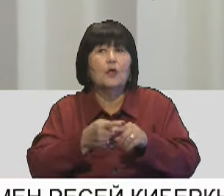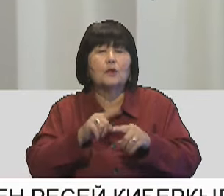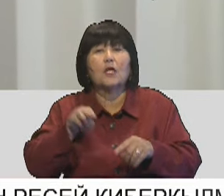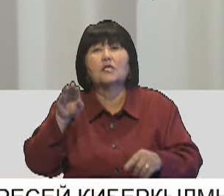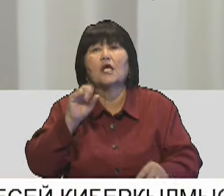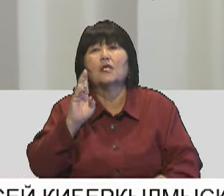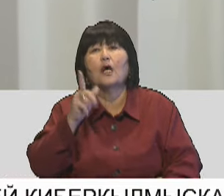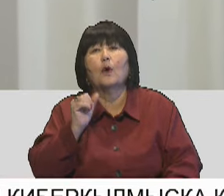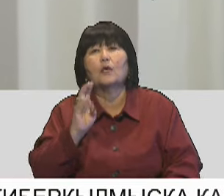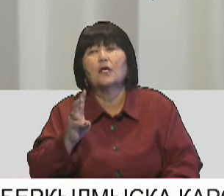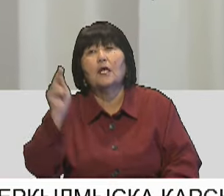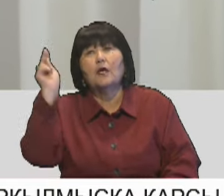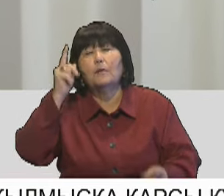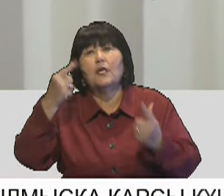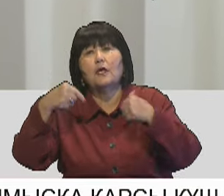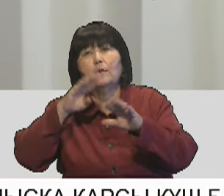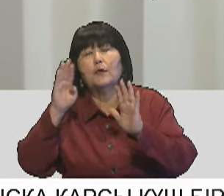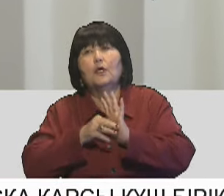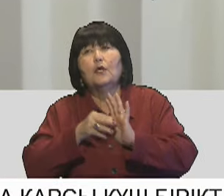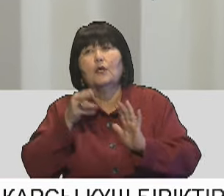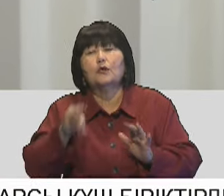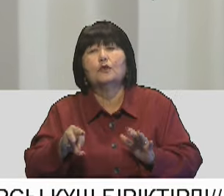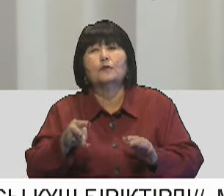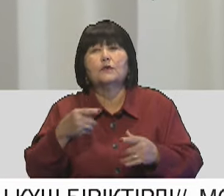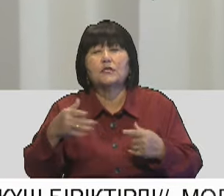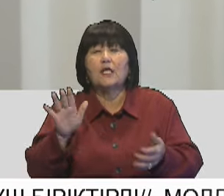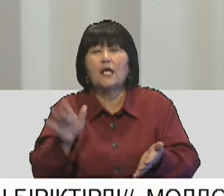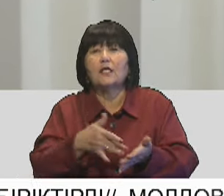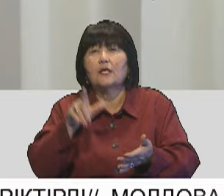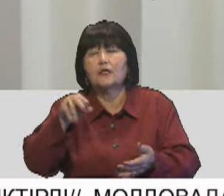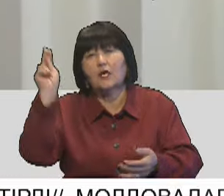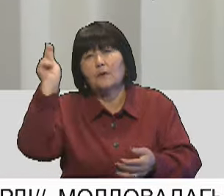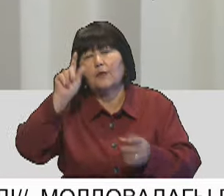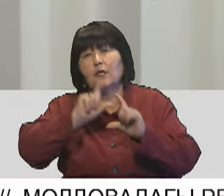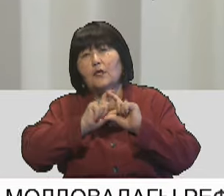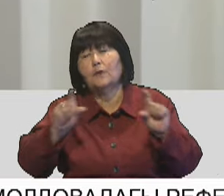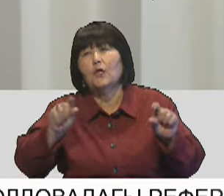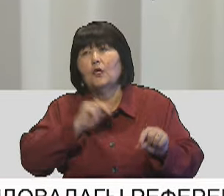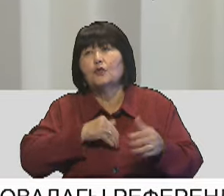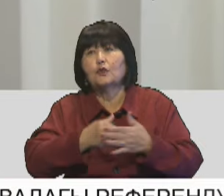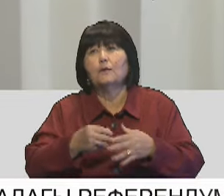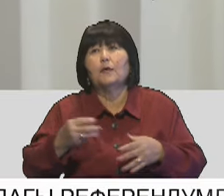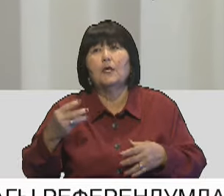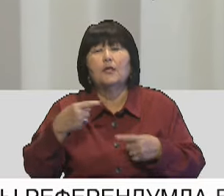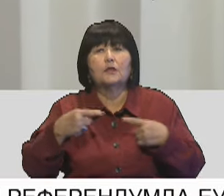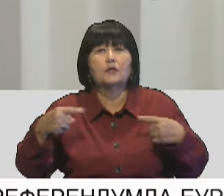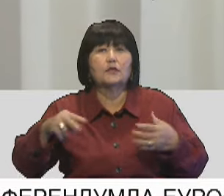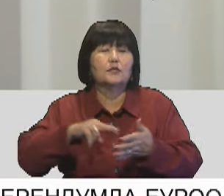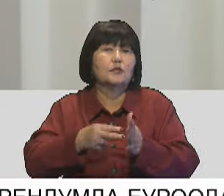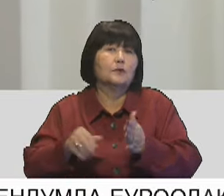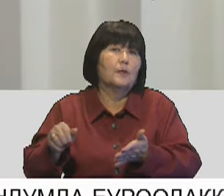Janaqorğan audanı boyunşa bilim bölümüne qarastı 3 mektepting esepşileri tarafından bilim uyumdarına jumıs jasamaytın 3-şi tulğalar kart